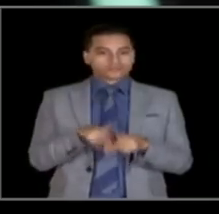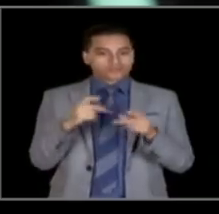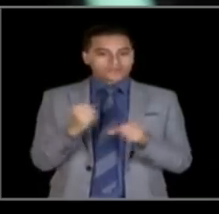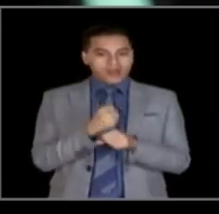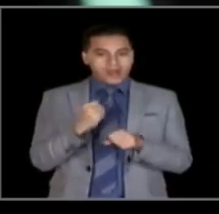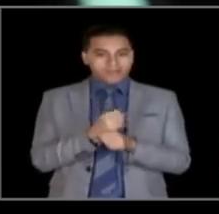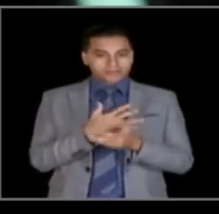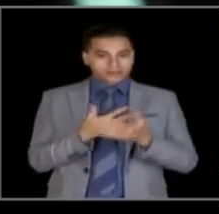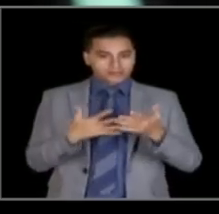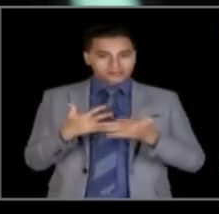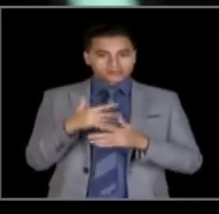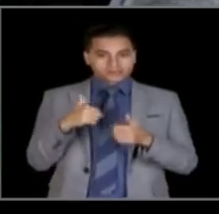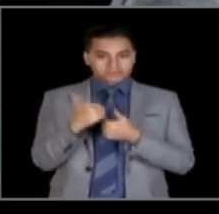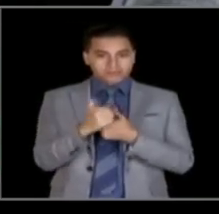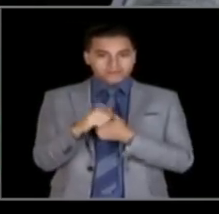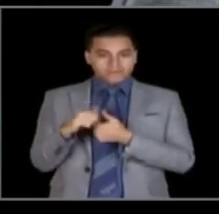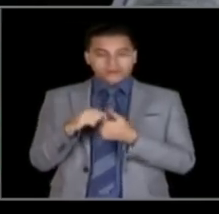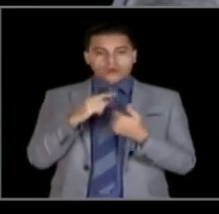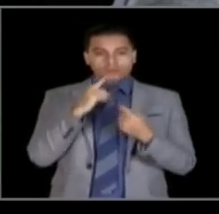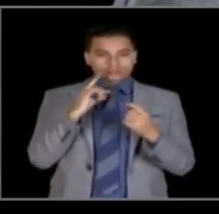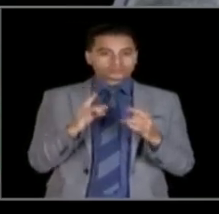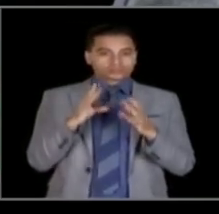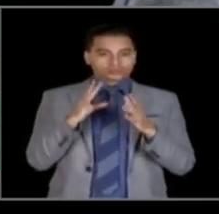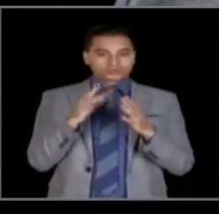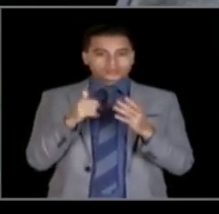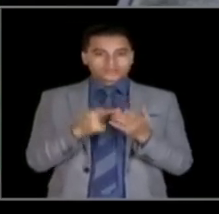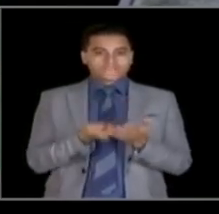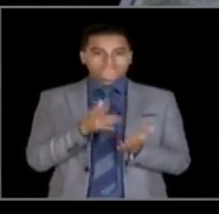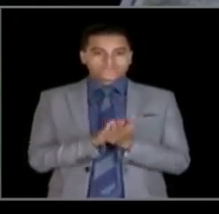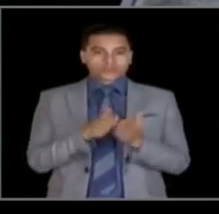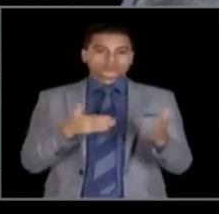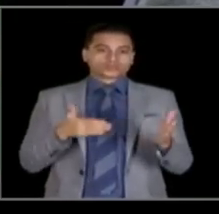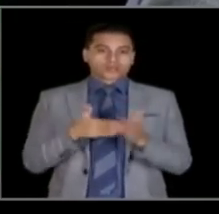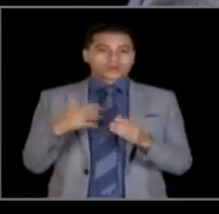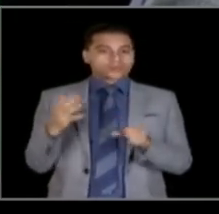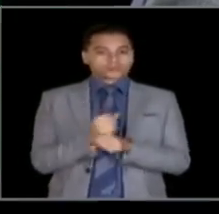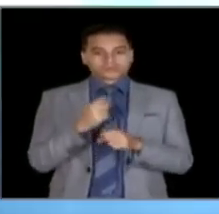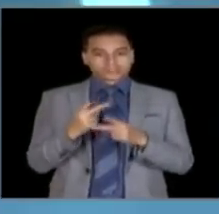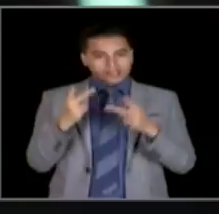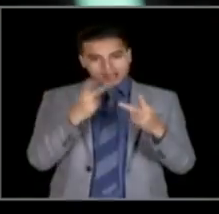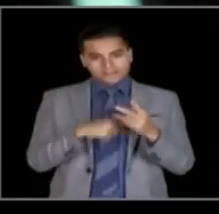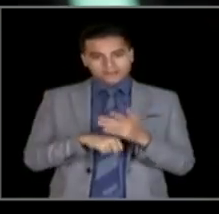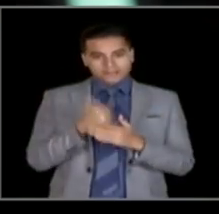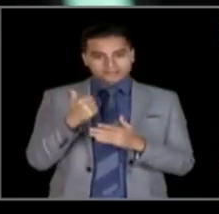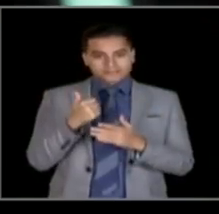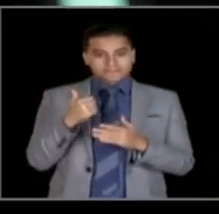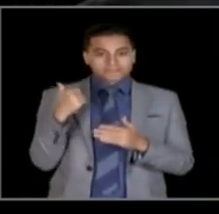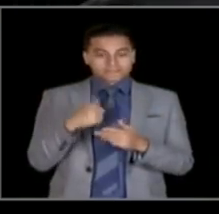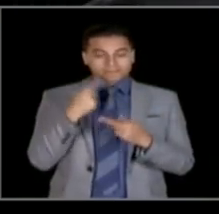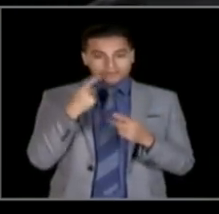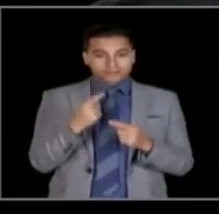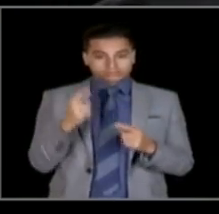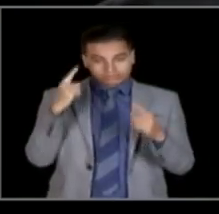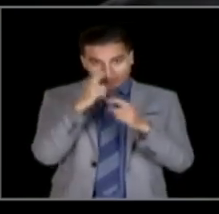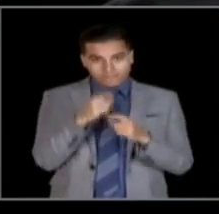حاولنا نشتغل اكتر على نقاط الضعف بتاعتنا، ان شاء الله دايقه هنا ان احنا نوصل النهائي ونحقق حلمنا وناخد الكاس. بالرغم من صعوبه الماتش النهارده